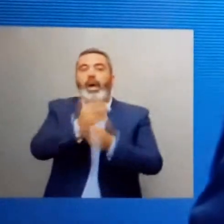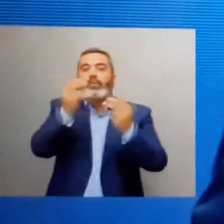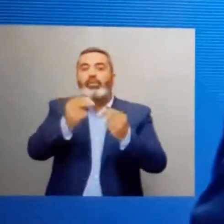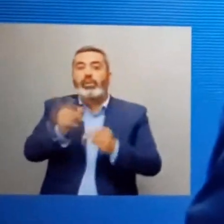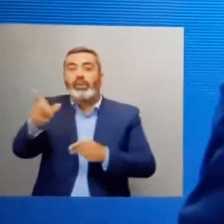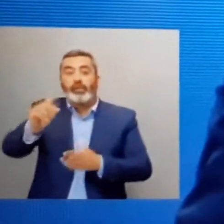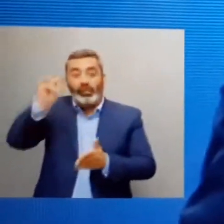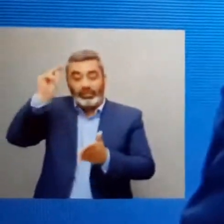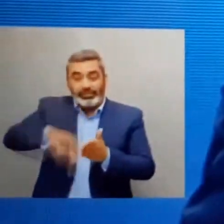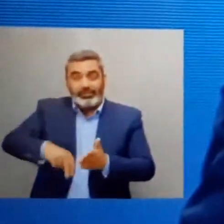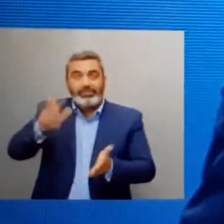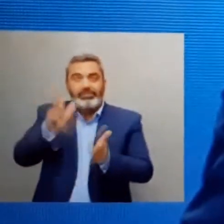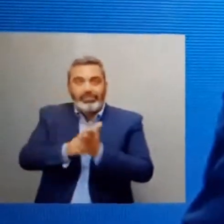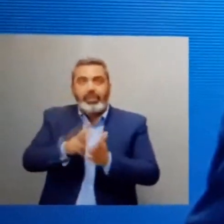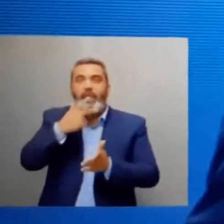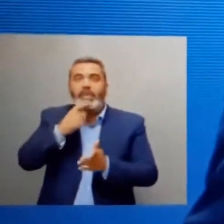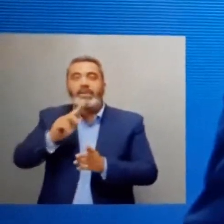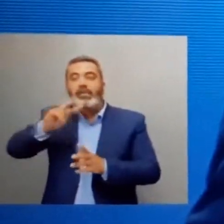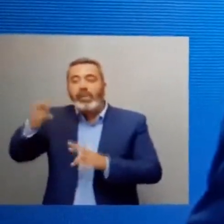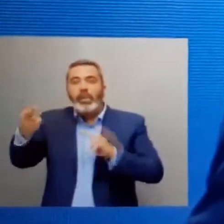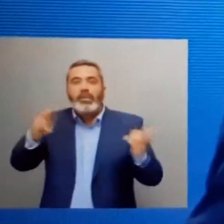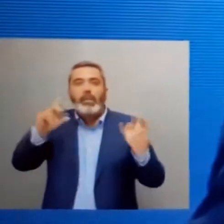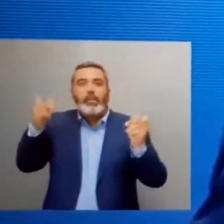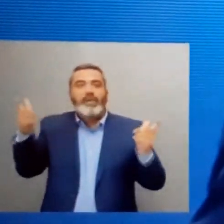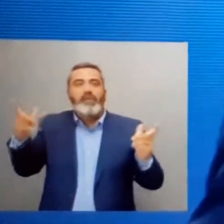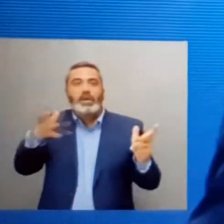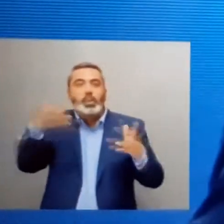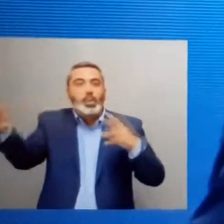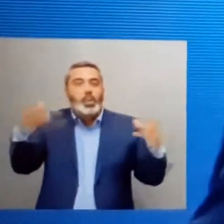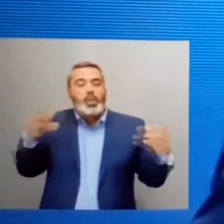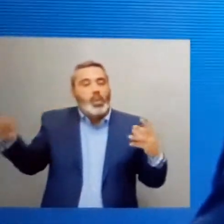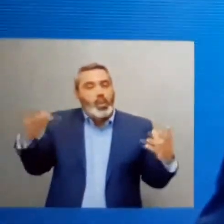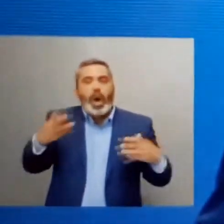του αποτέλεσε οδηγό και για τις υπόλοιπες περιφέρειες της χώρας. Τέλος, έχοντας αυτό.